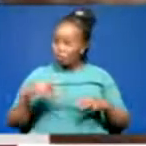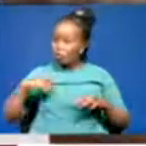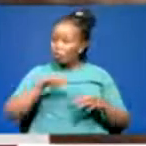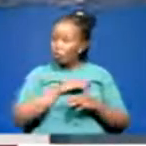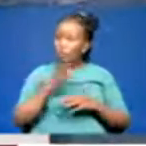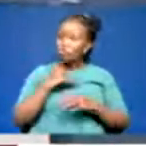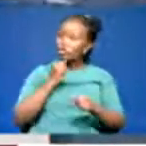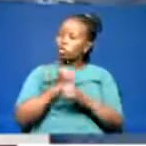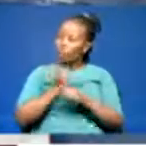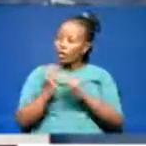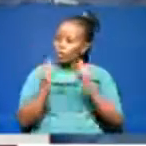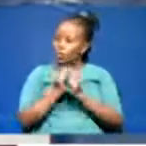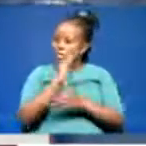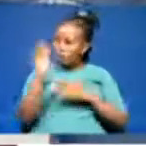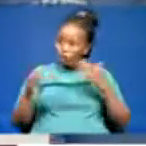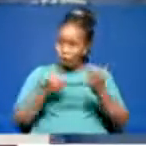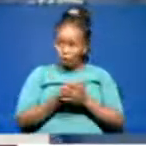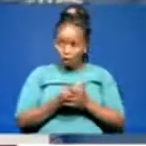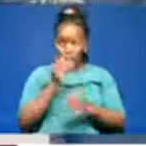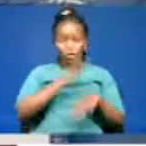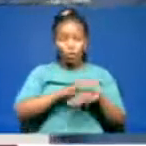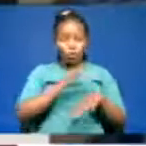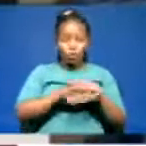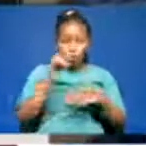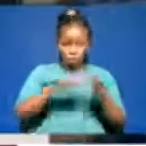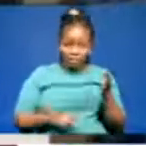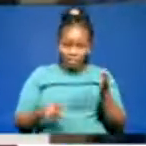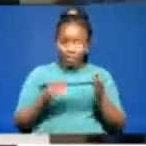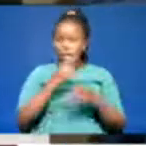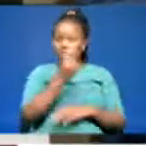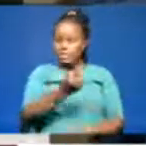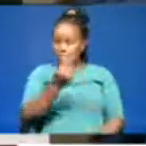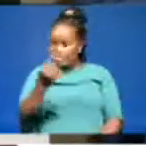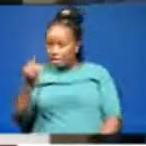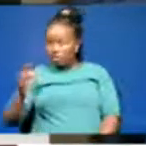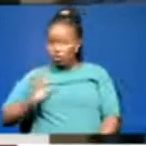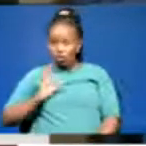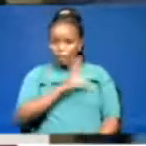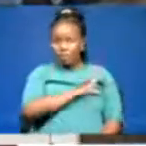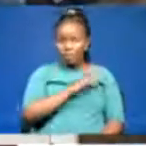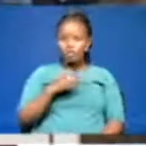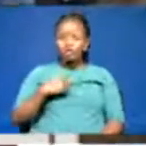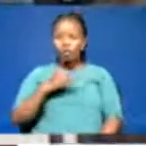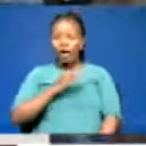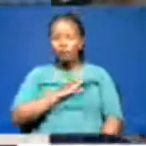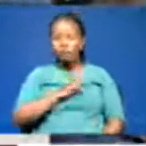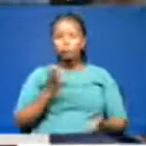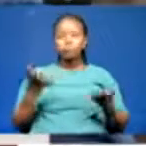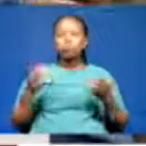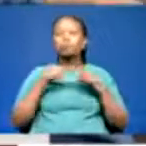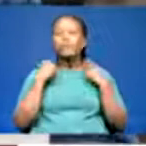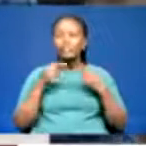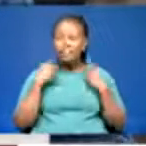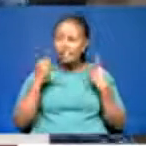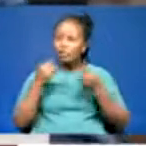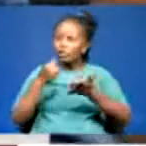wao. Ni vizuri katika ile kamati tukue tumekaa pamoja na wachungaji ili wanisaidie kuangalia